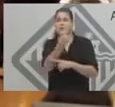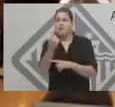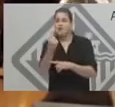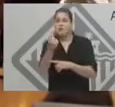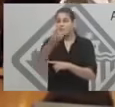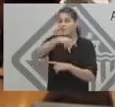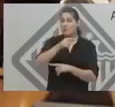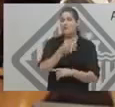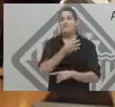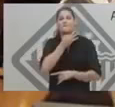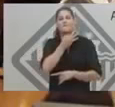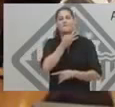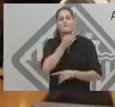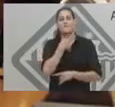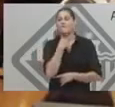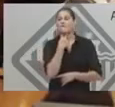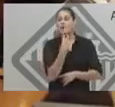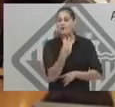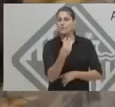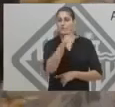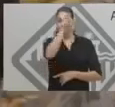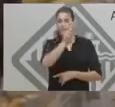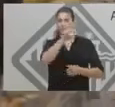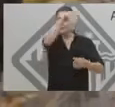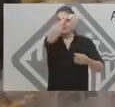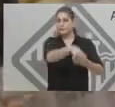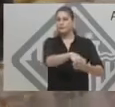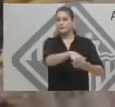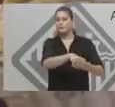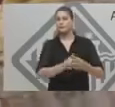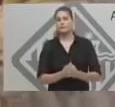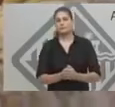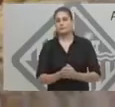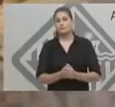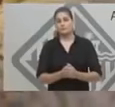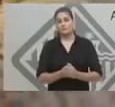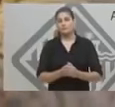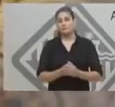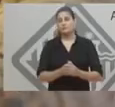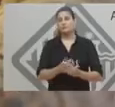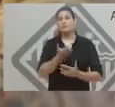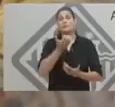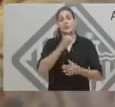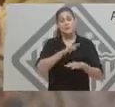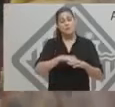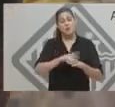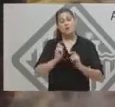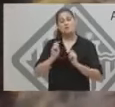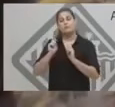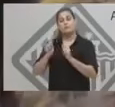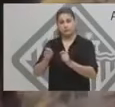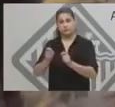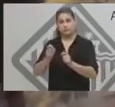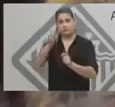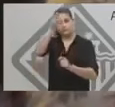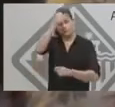en veu alta el nom de la persona a la qual otorga el seu vot perquè, en el seu cas, sigui proclamada batlle o